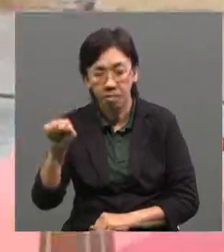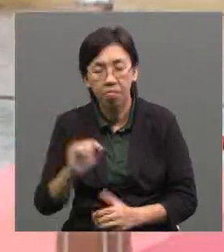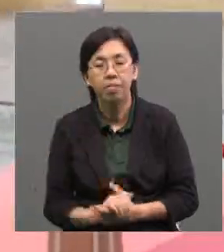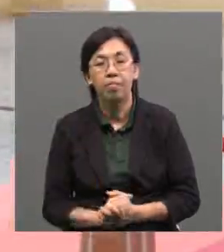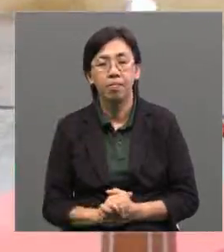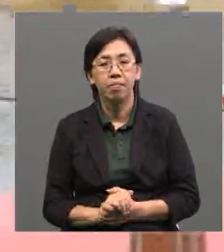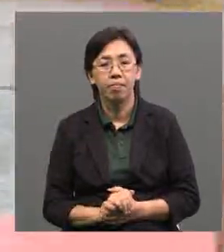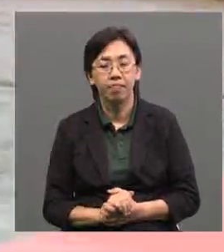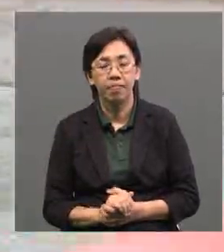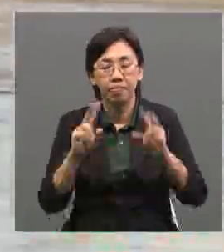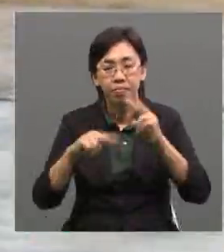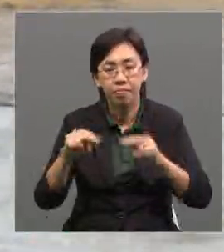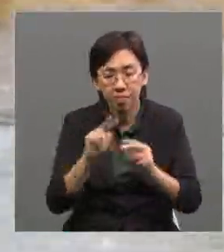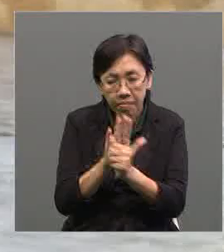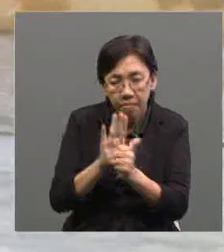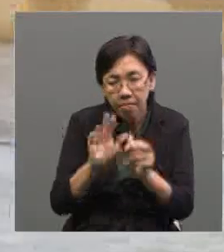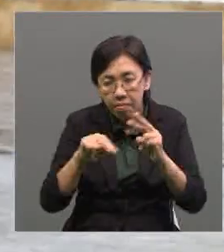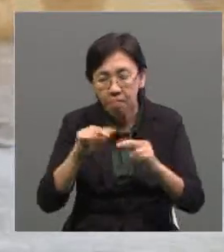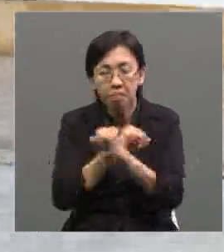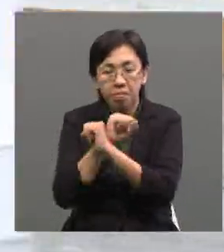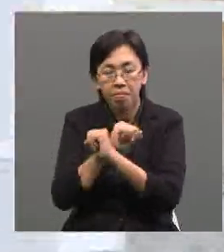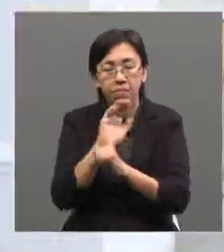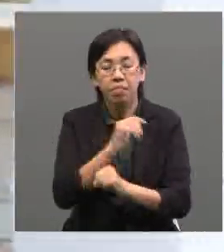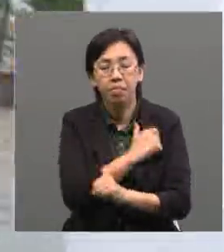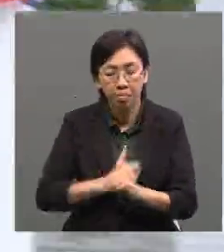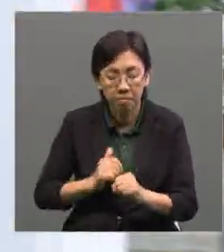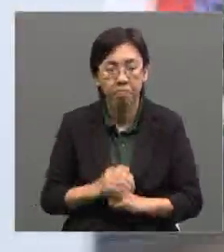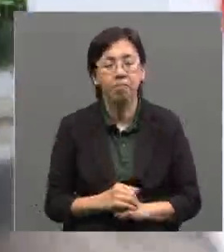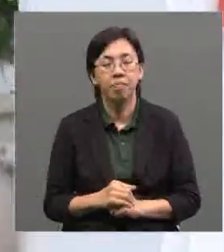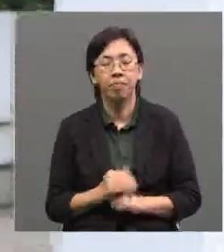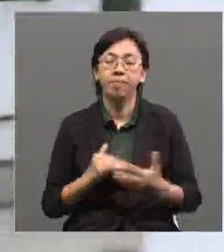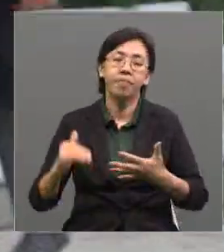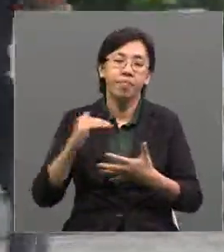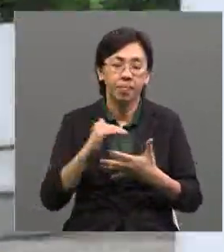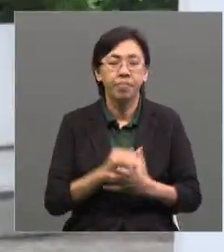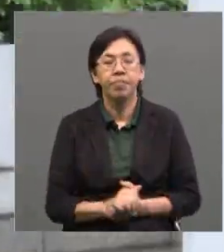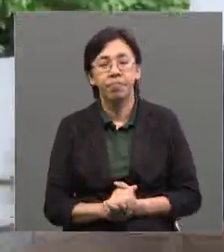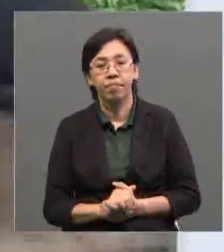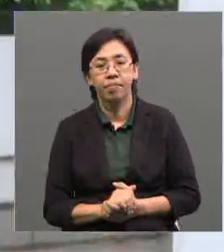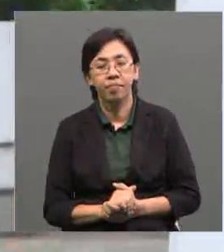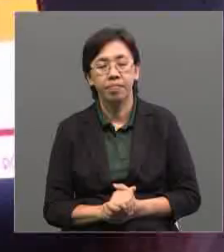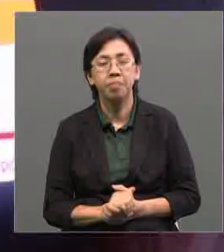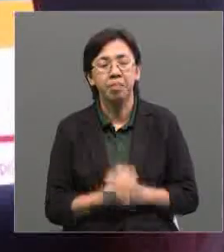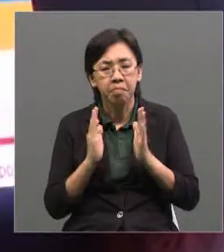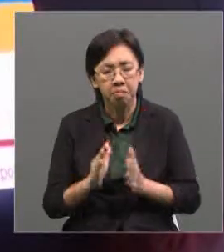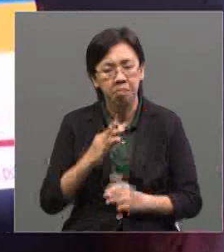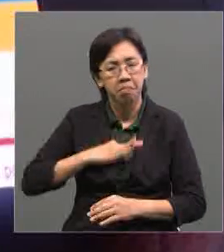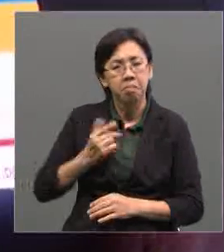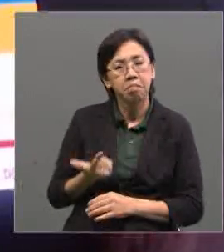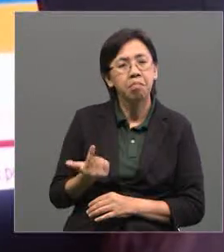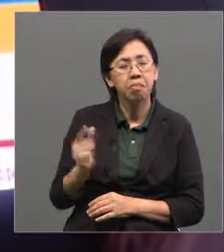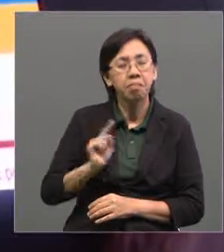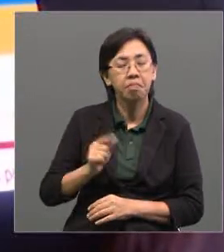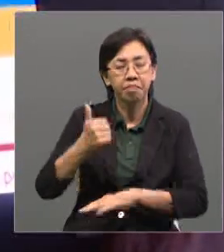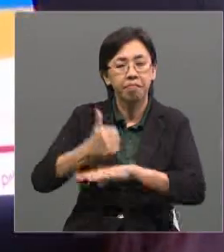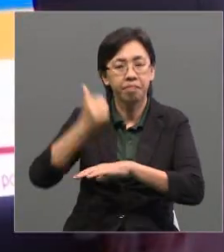ผู้กำกับคุมถวายความปลอดภัยค่ะจากนั้นก็ขึ้นสู่ตำแหน่งรองผู้บังคับการปราบปรามนะครับแล้วก็ได้รับความไว้วางใจให้